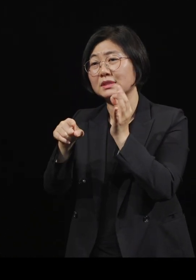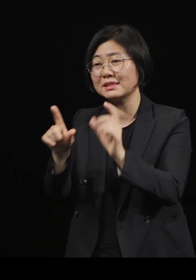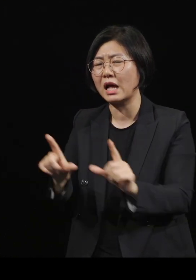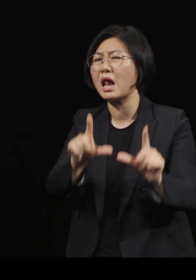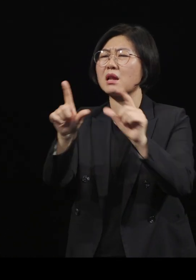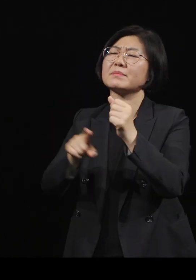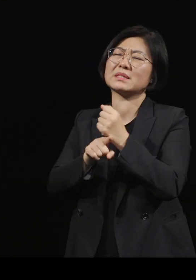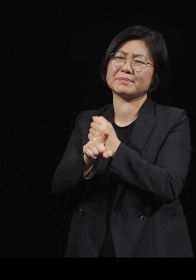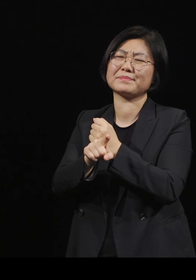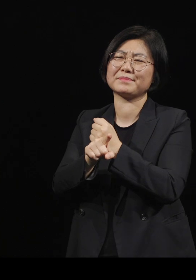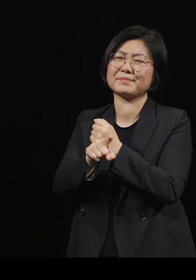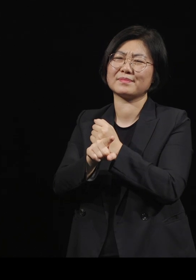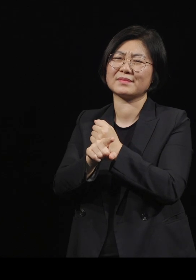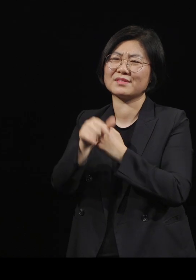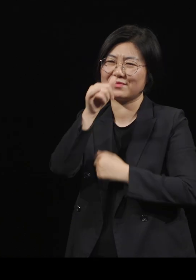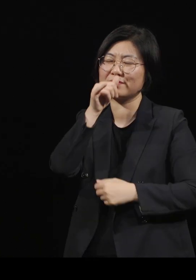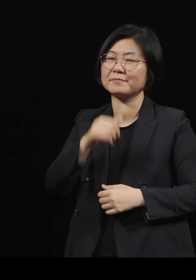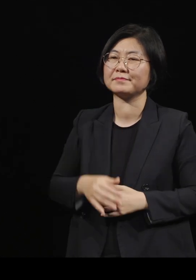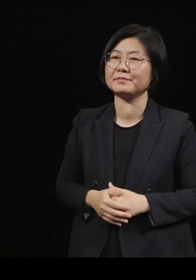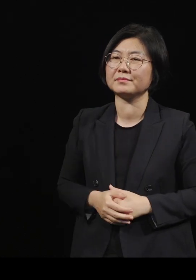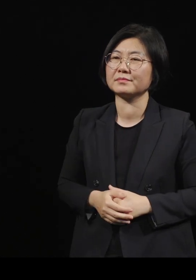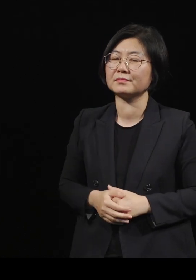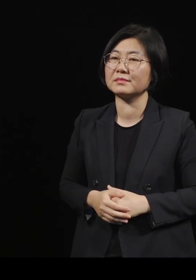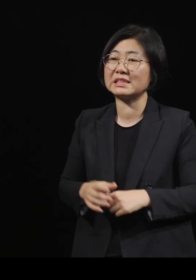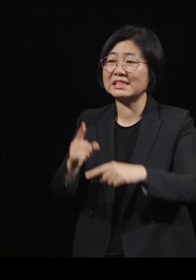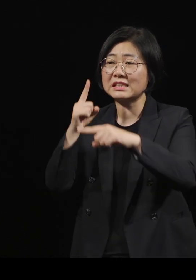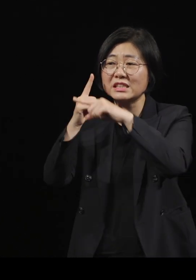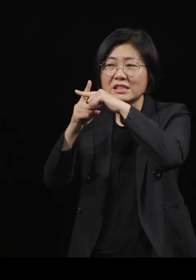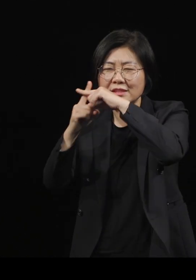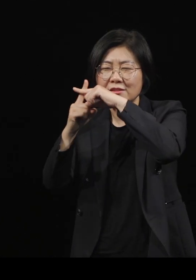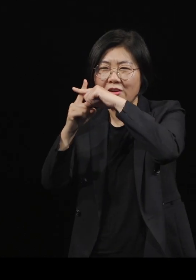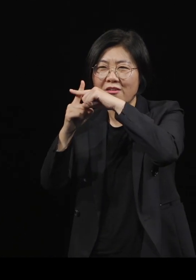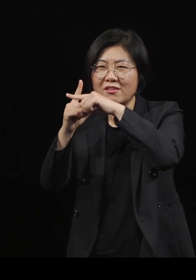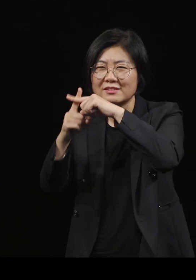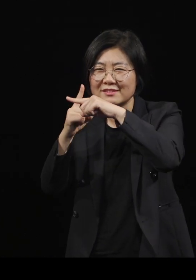의미가 있으니까요. 긍정의 힘은